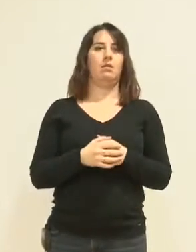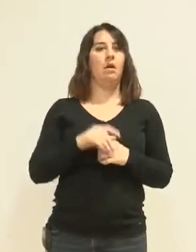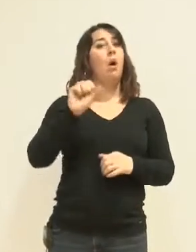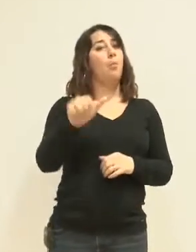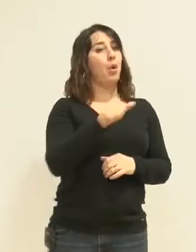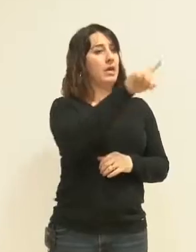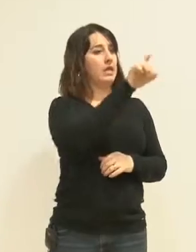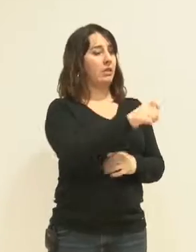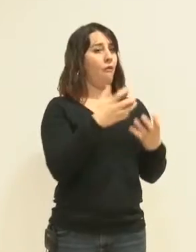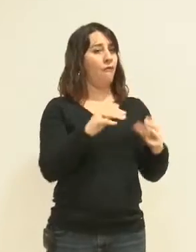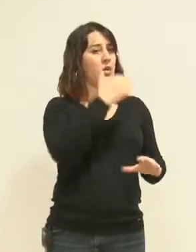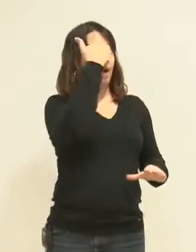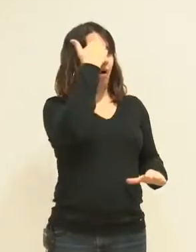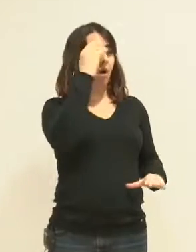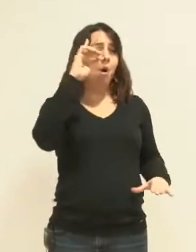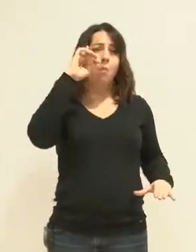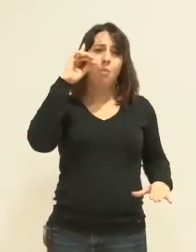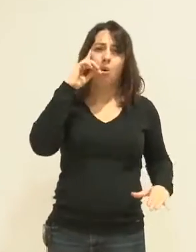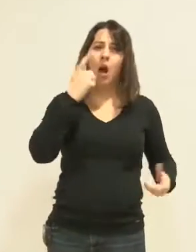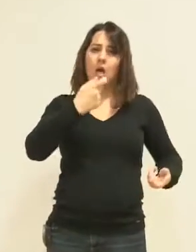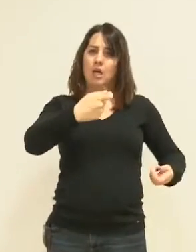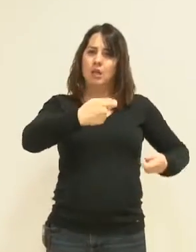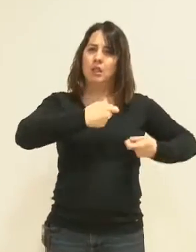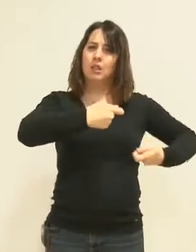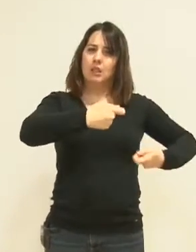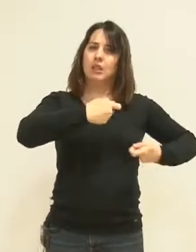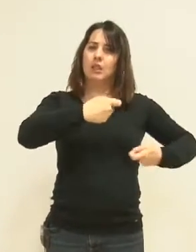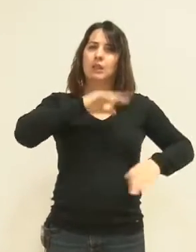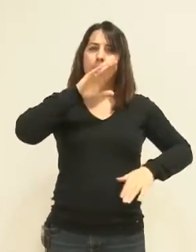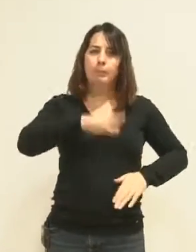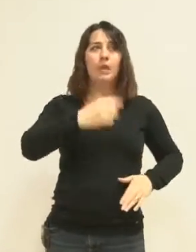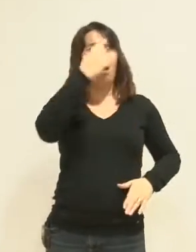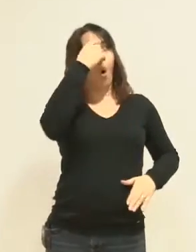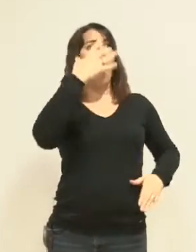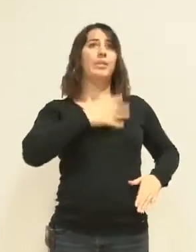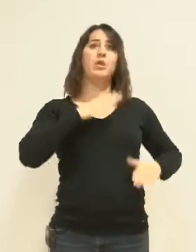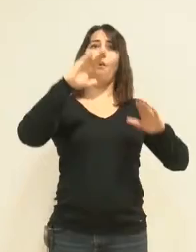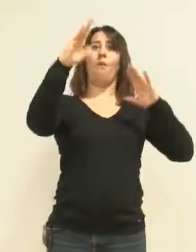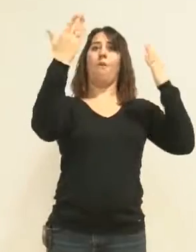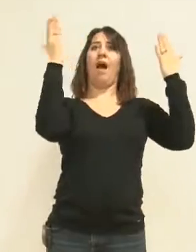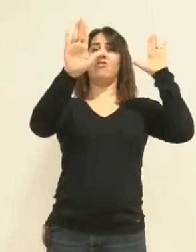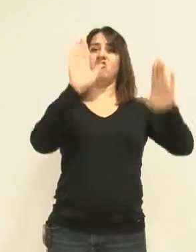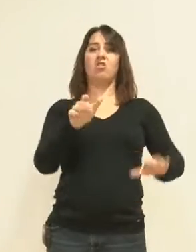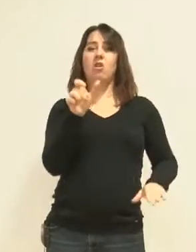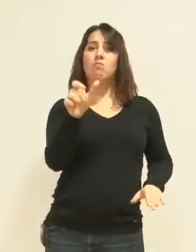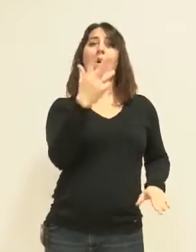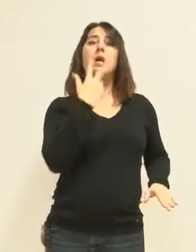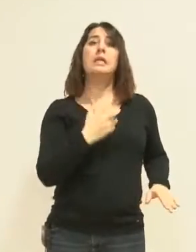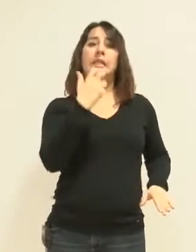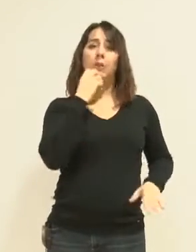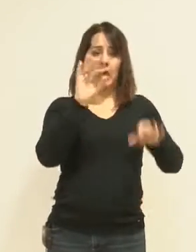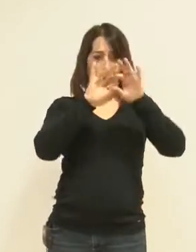raisons on insiste si lourdement sur l'affichage d'opinion. On trouve le mot « citoyen » chaque 2